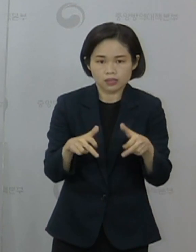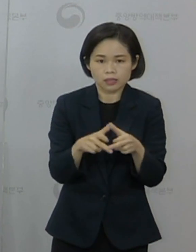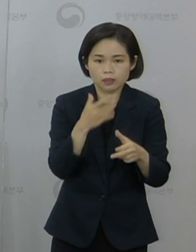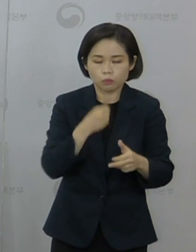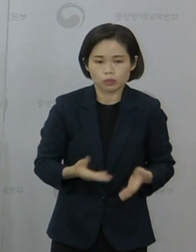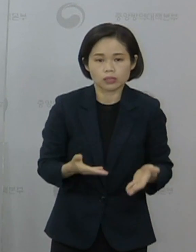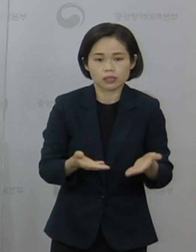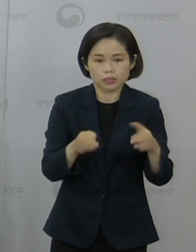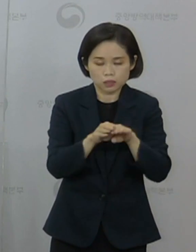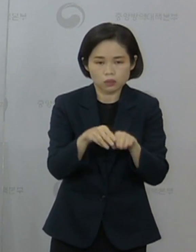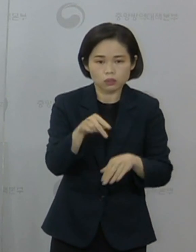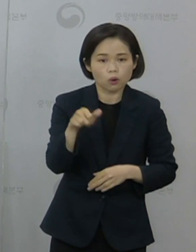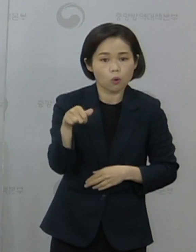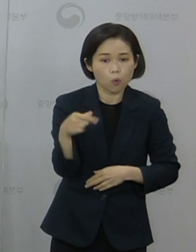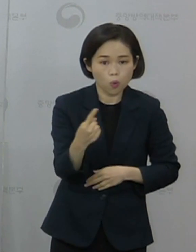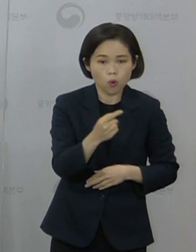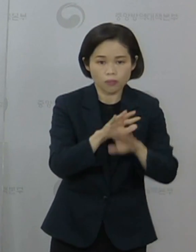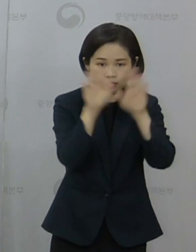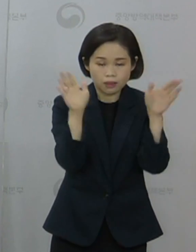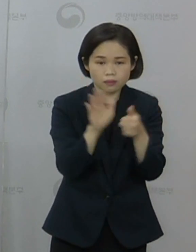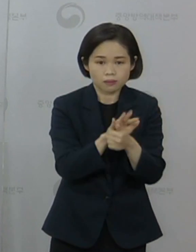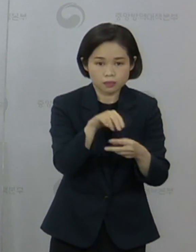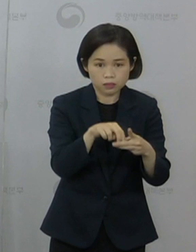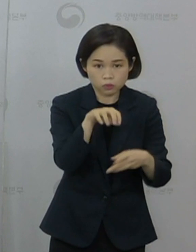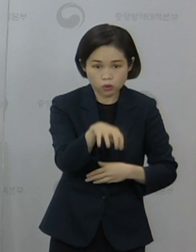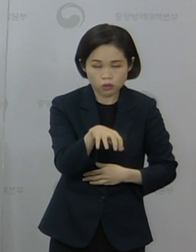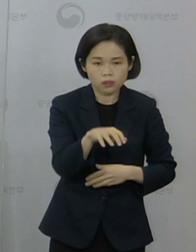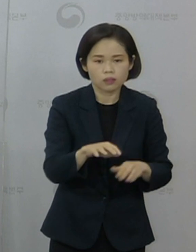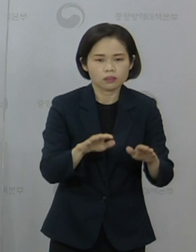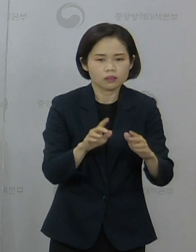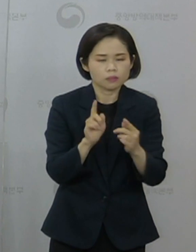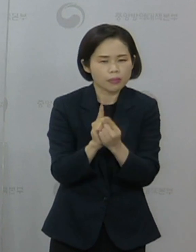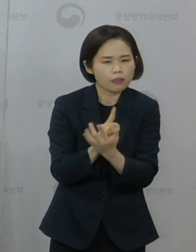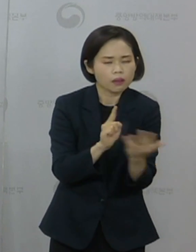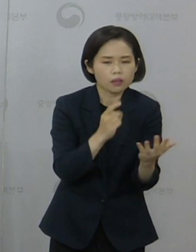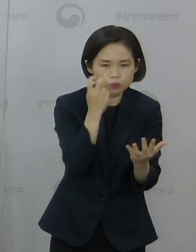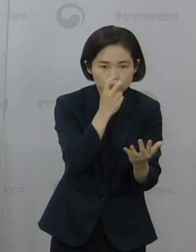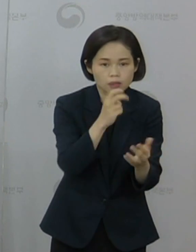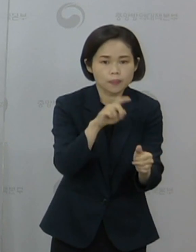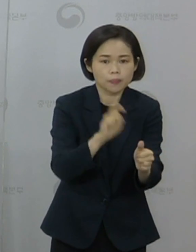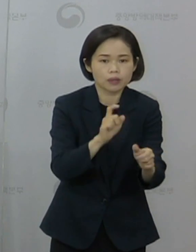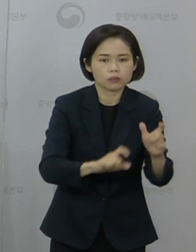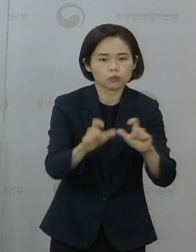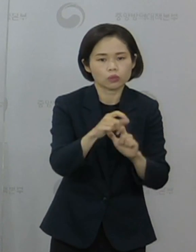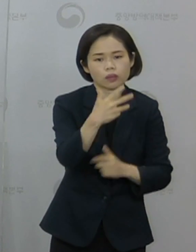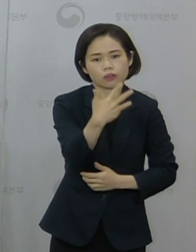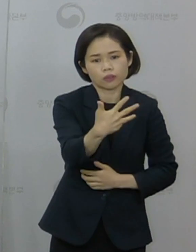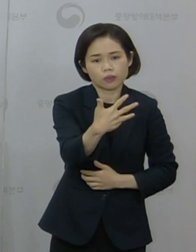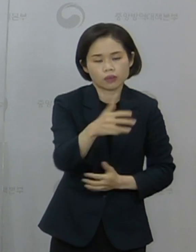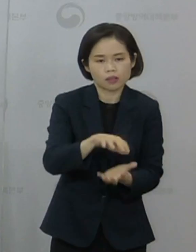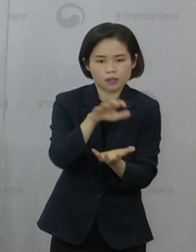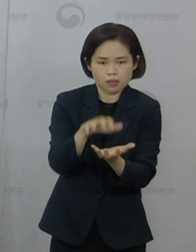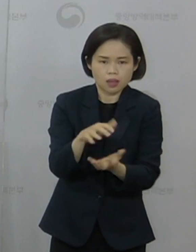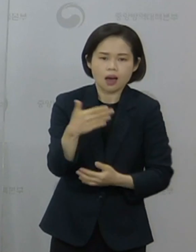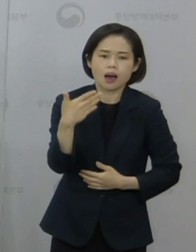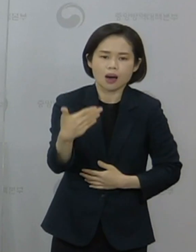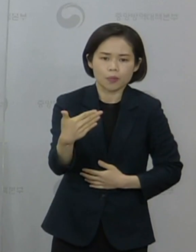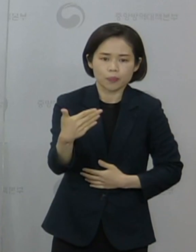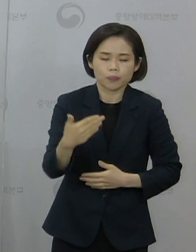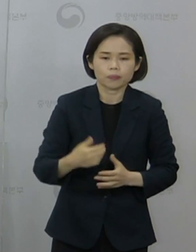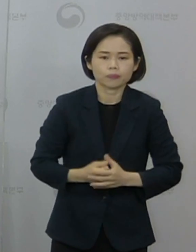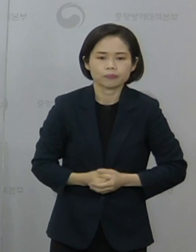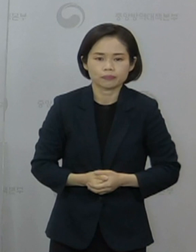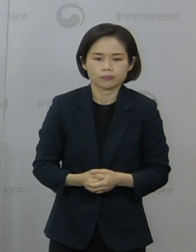서고 주간 센터 관련해서 현재까지 접촉 때 조사 중에 8명이 추가를 확신 되어 총 9명이 확인된